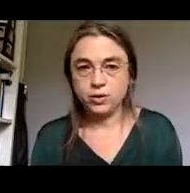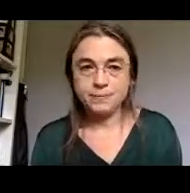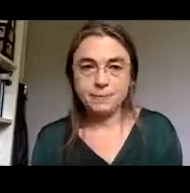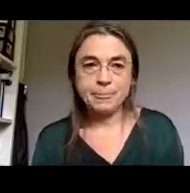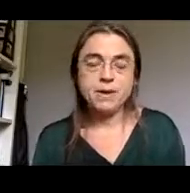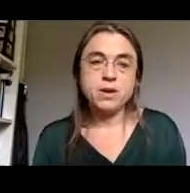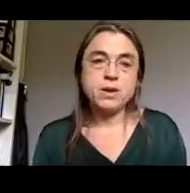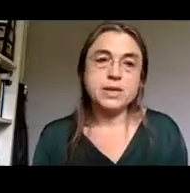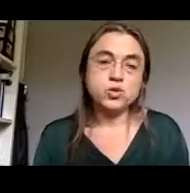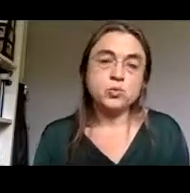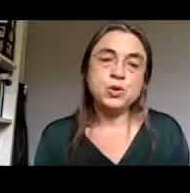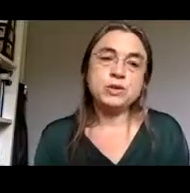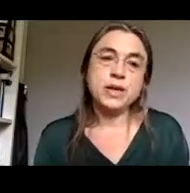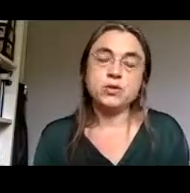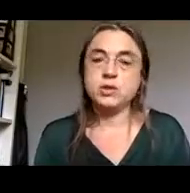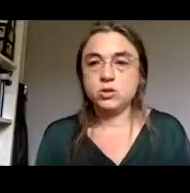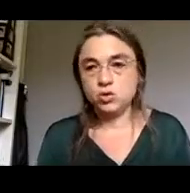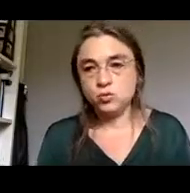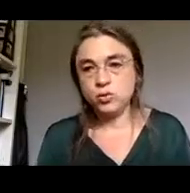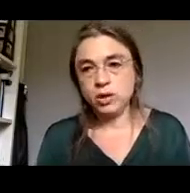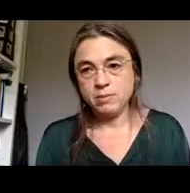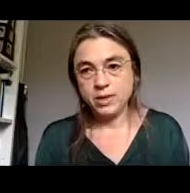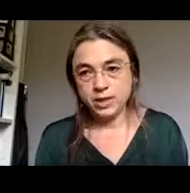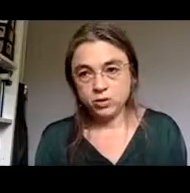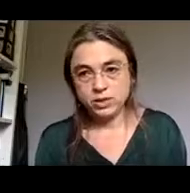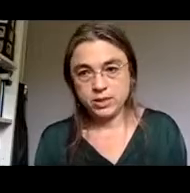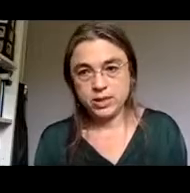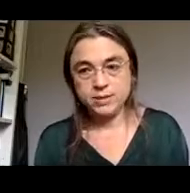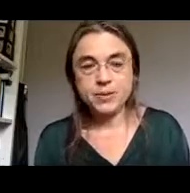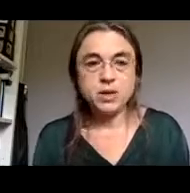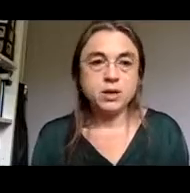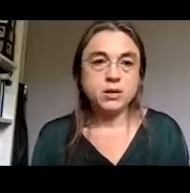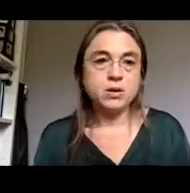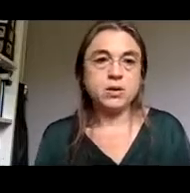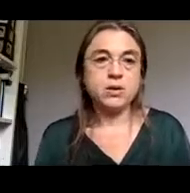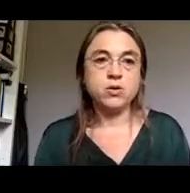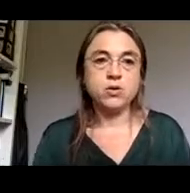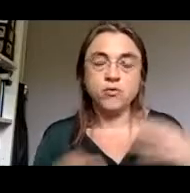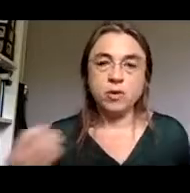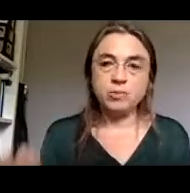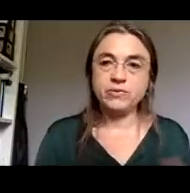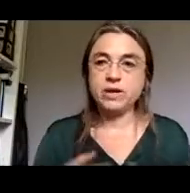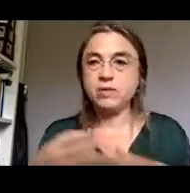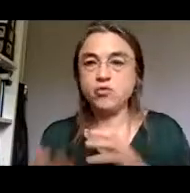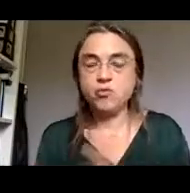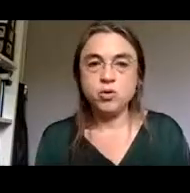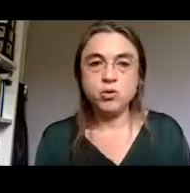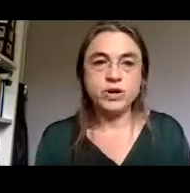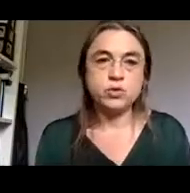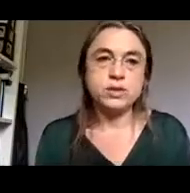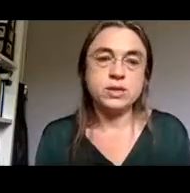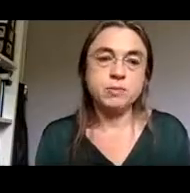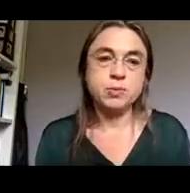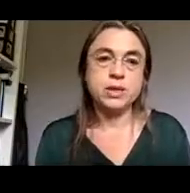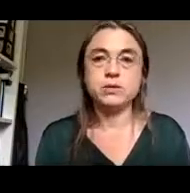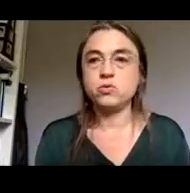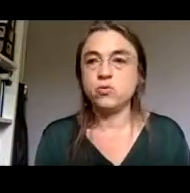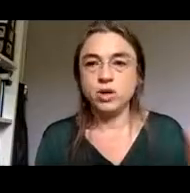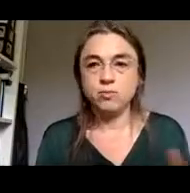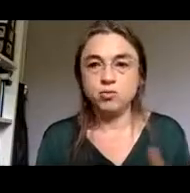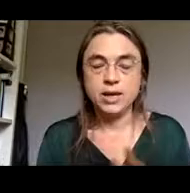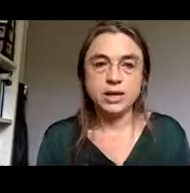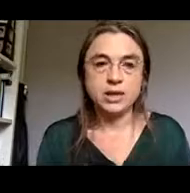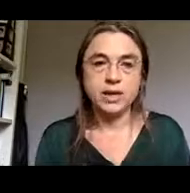l'interlocuteur. Ça suppose quelques ajustements dans les manières de signer. On va amplifier les mouvements, on va choisir peut-être